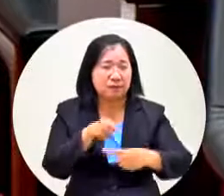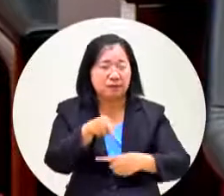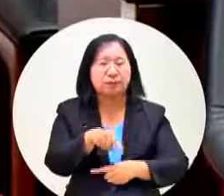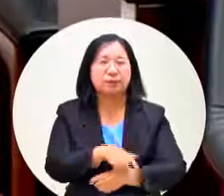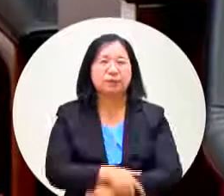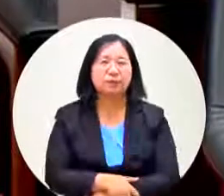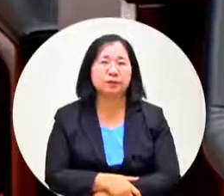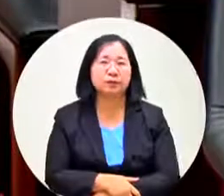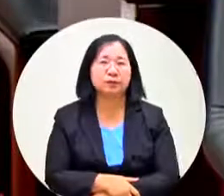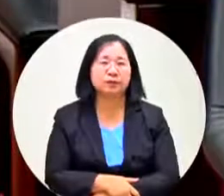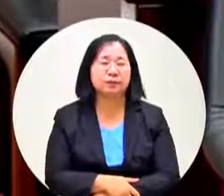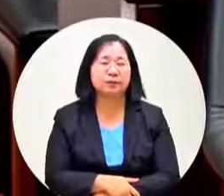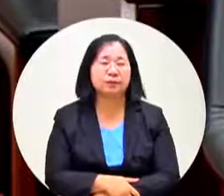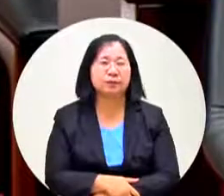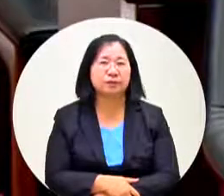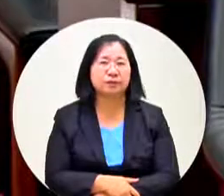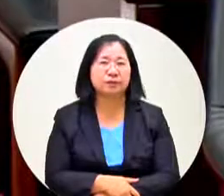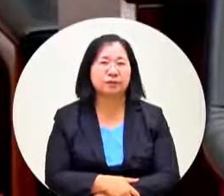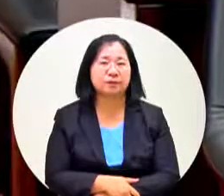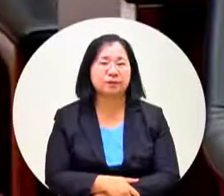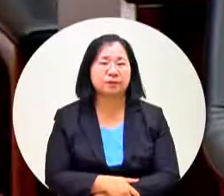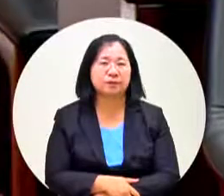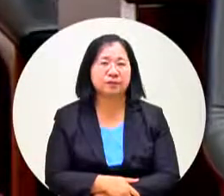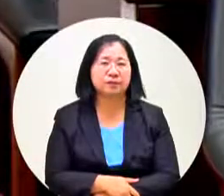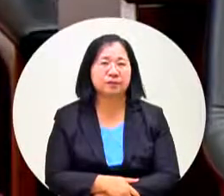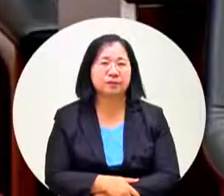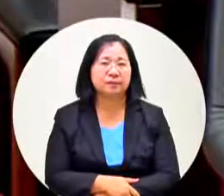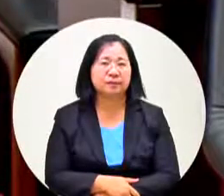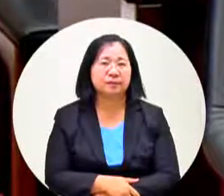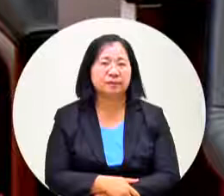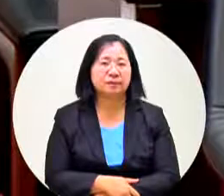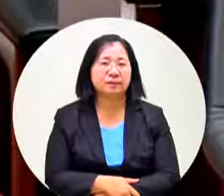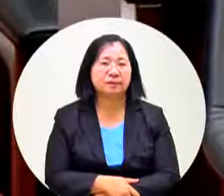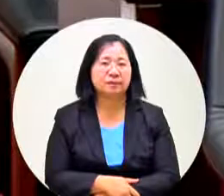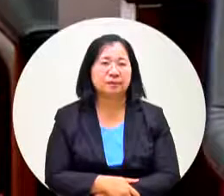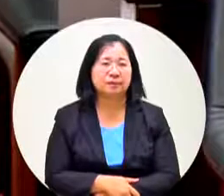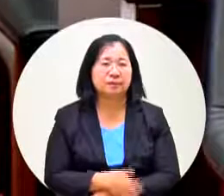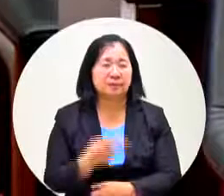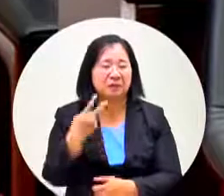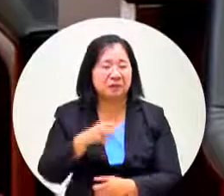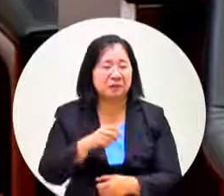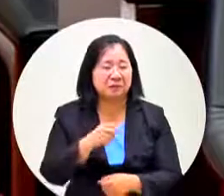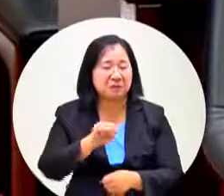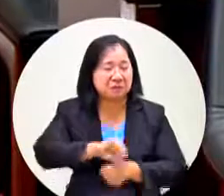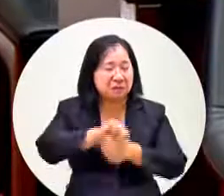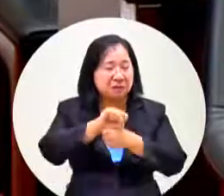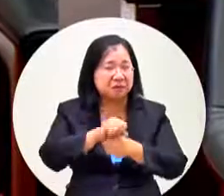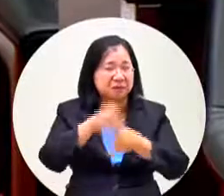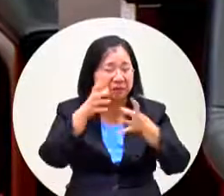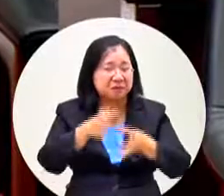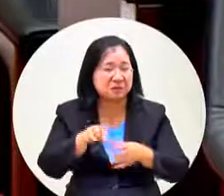单位吼，来研议要安怎从这个问题吼，要安怎从这个问题